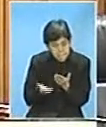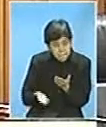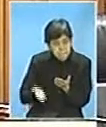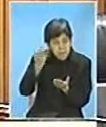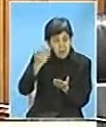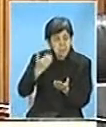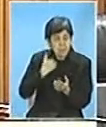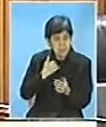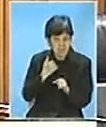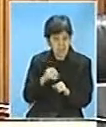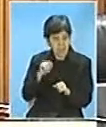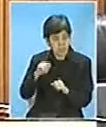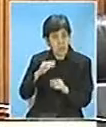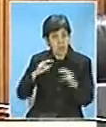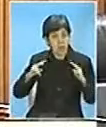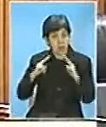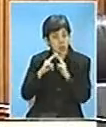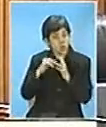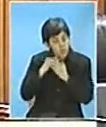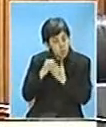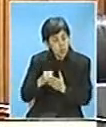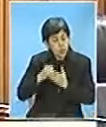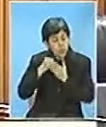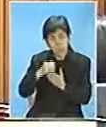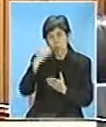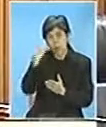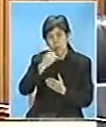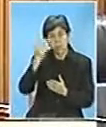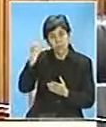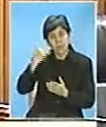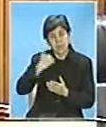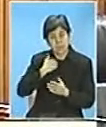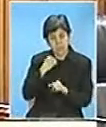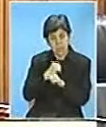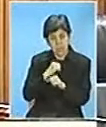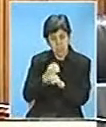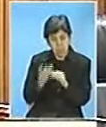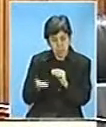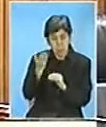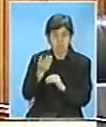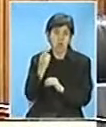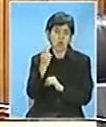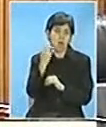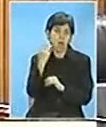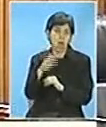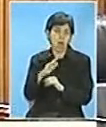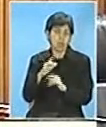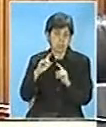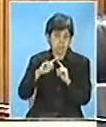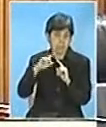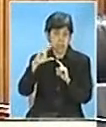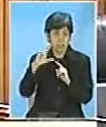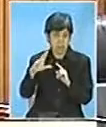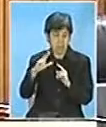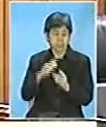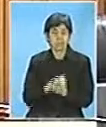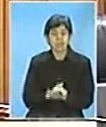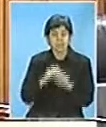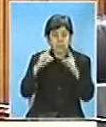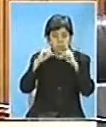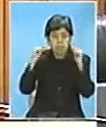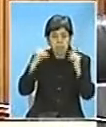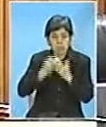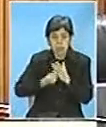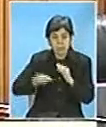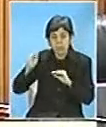ปแต่จริงๆแล้วในส่วนนี้เนี่ยทางกระทรวงเข้าไปชดเชยตลอดที่ผ่านมาที่มีการขึ้นไป2ครั้งแล้วเนี่ยครั้งที่3แท็กซี่ไม่ได้จ่